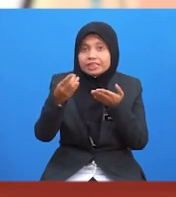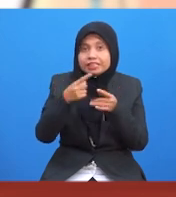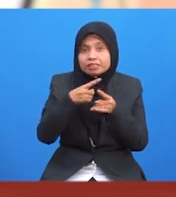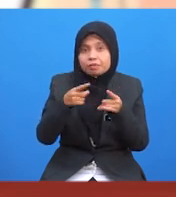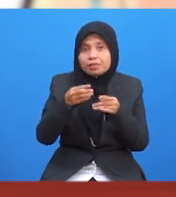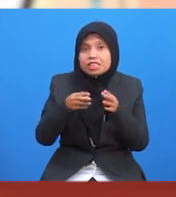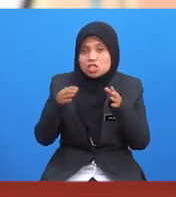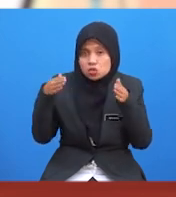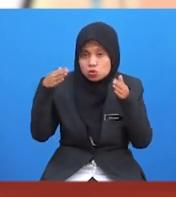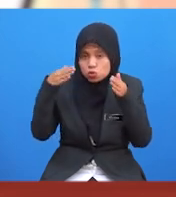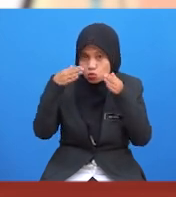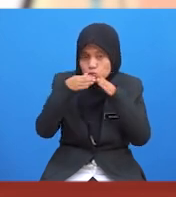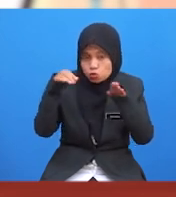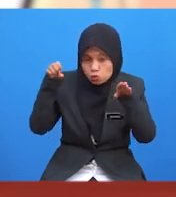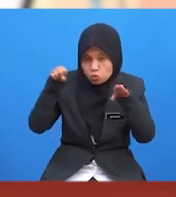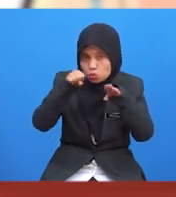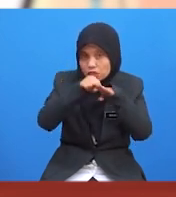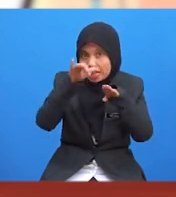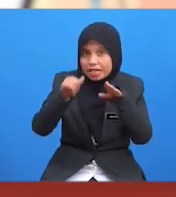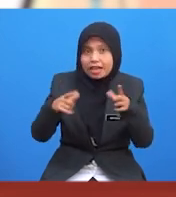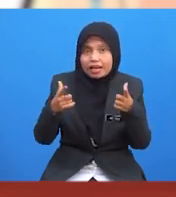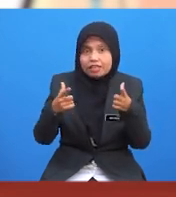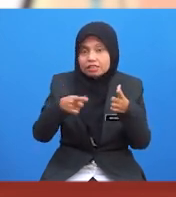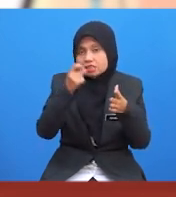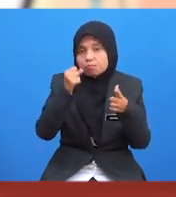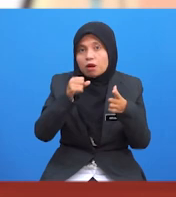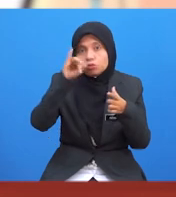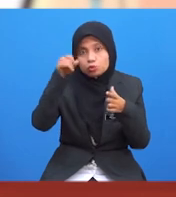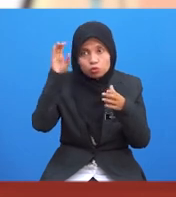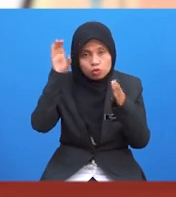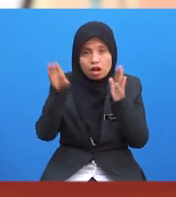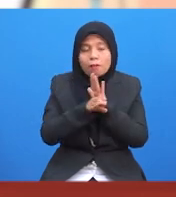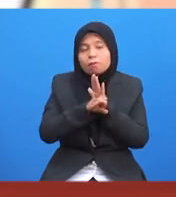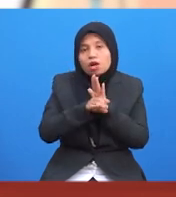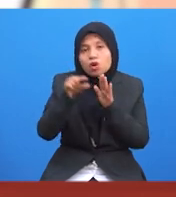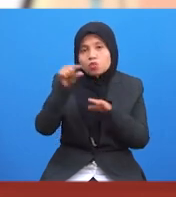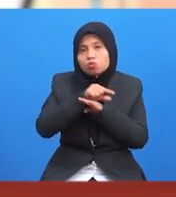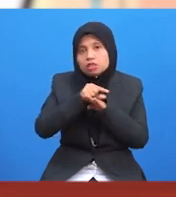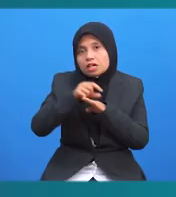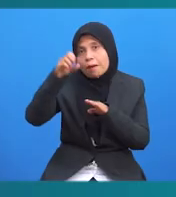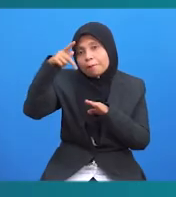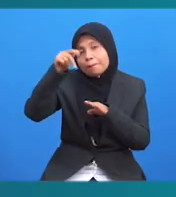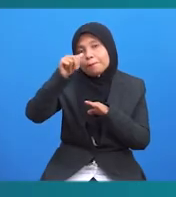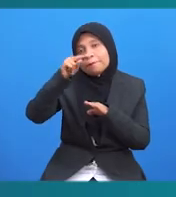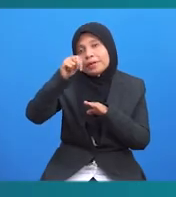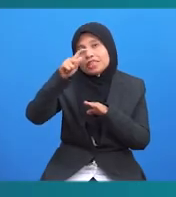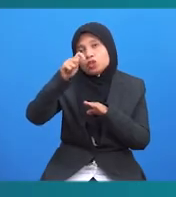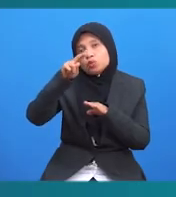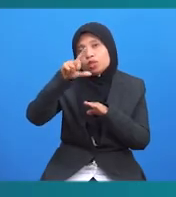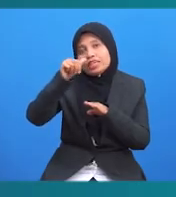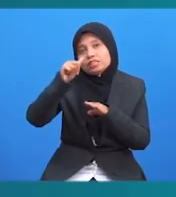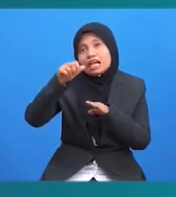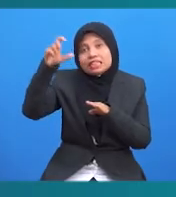Ini kerana juru gambar menggunakan pantulan cahaya. Aksesori yang kedua adalah